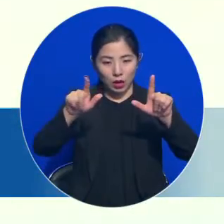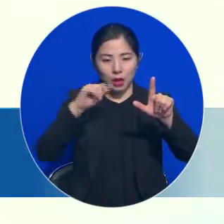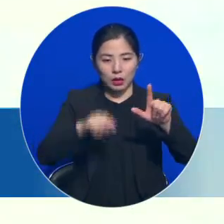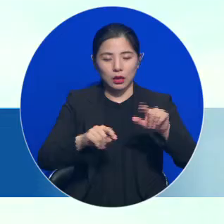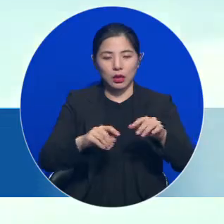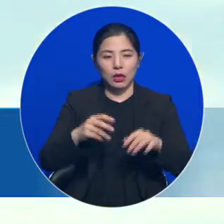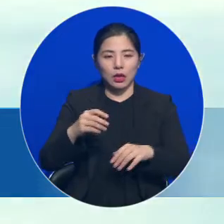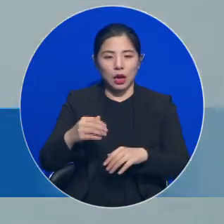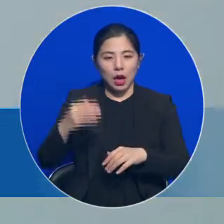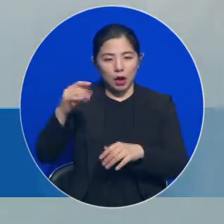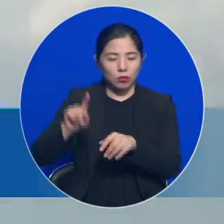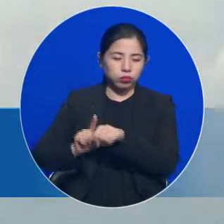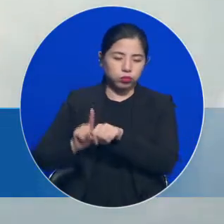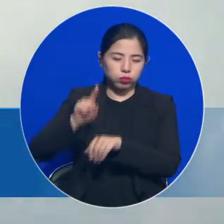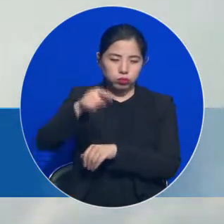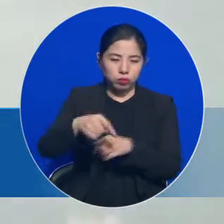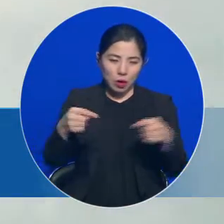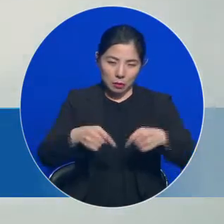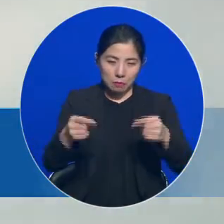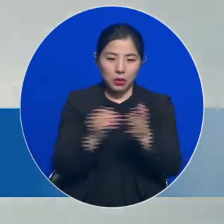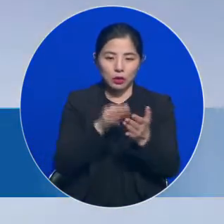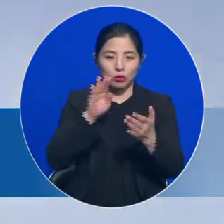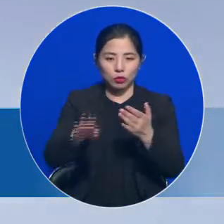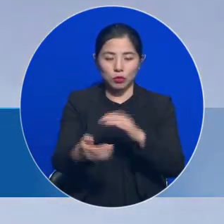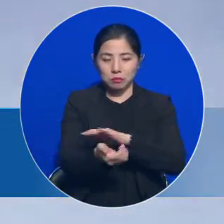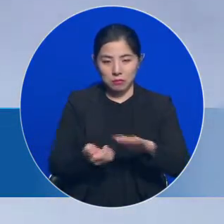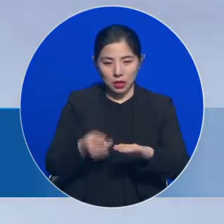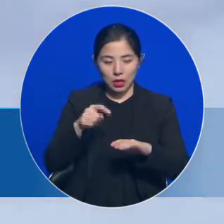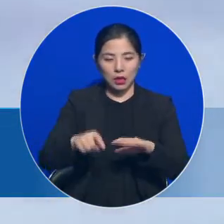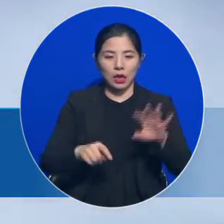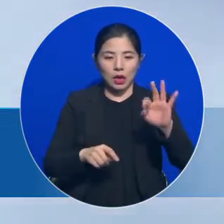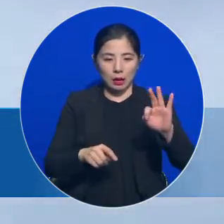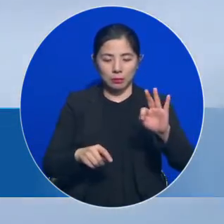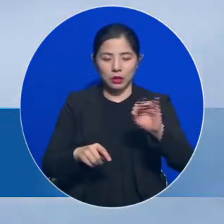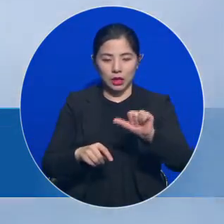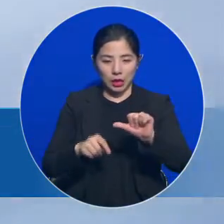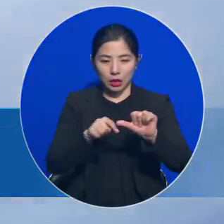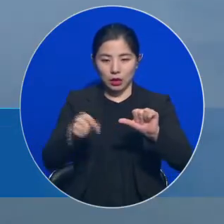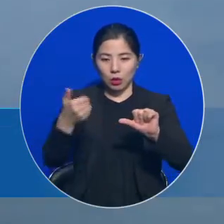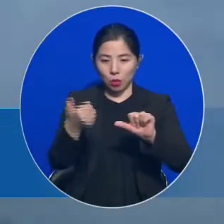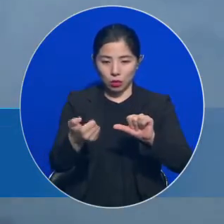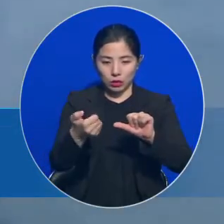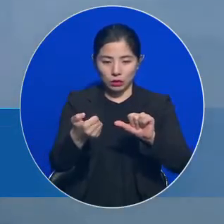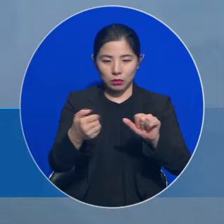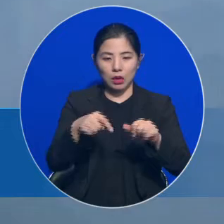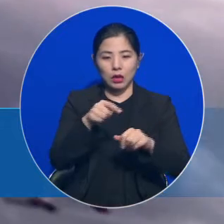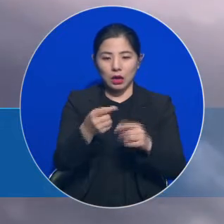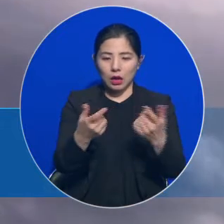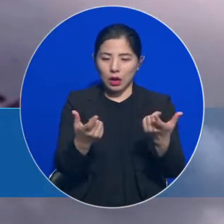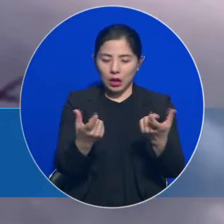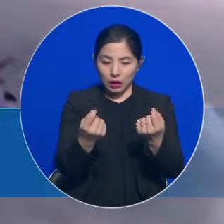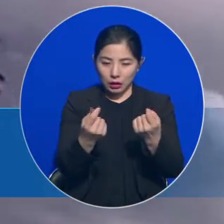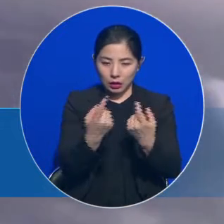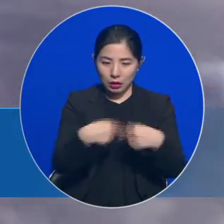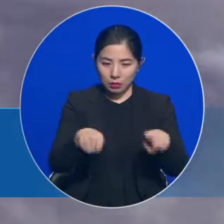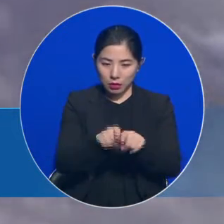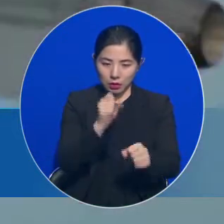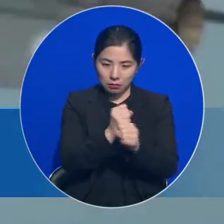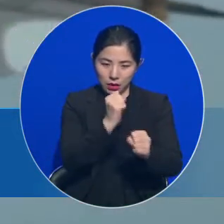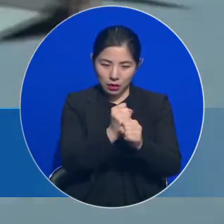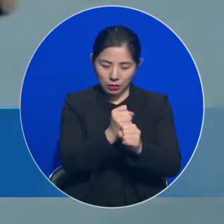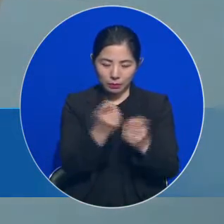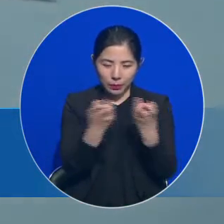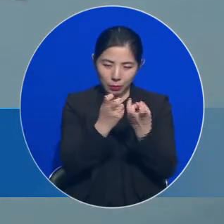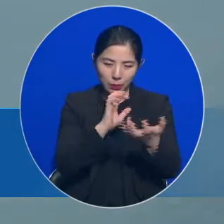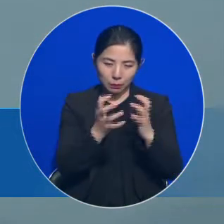K9 자주포 수출 협상 이래 물밑 교섭으로 FA-50 수출과 현지 공동 생산 방안을 협의 중인 것으로